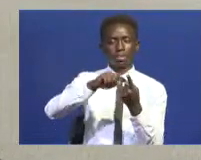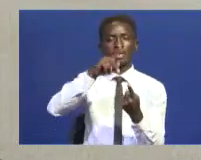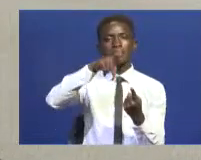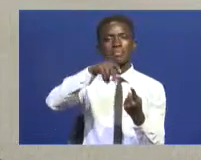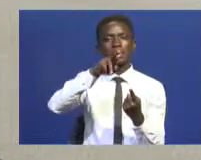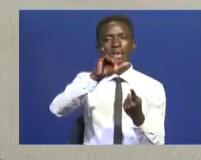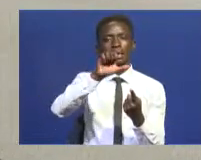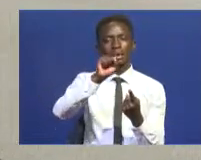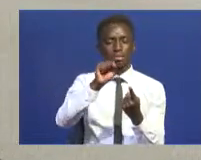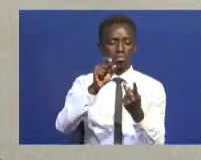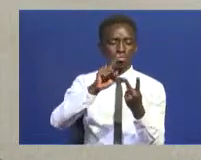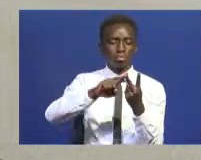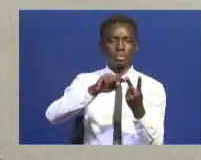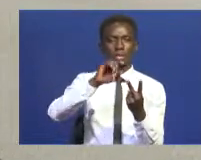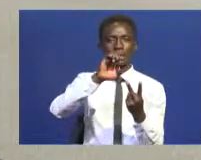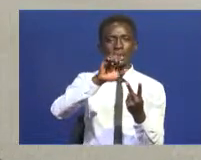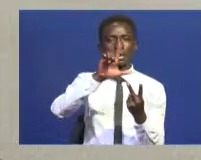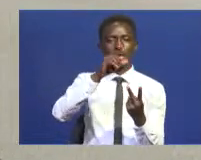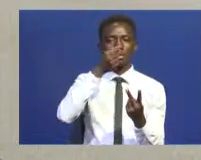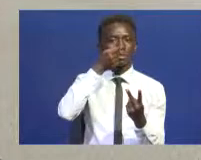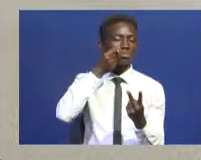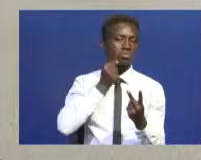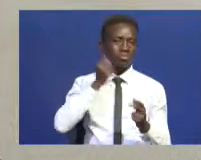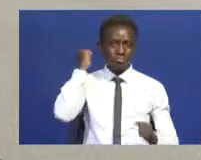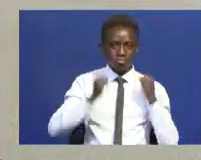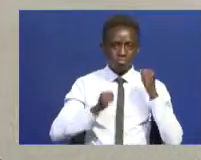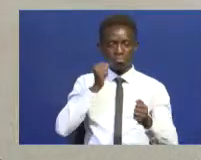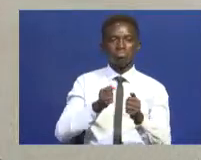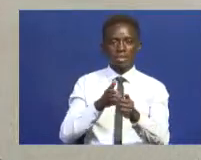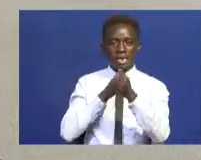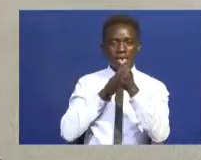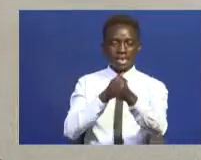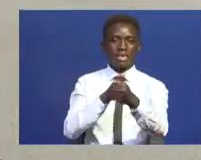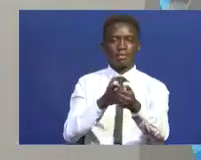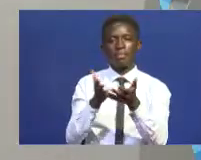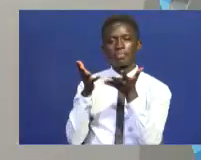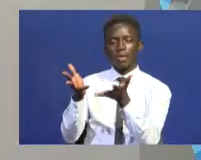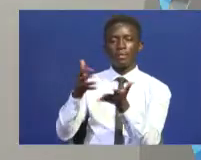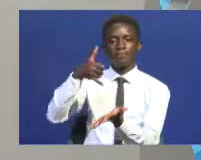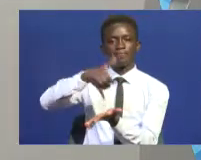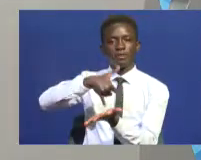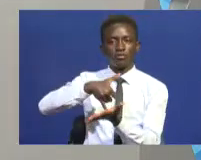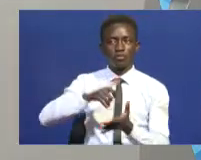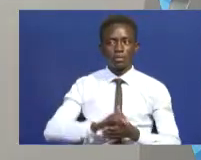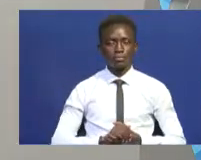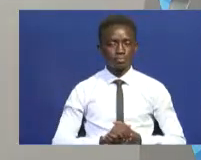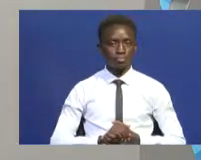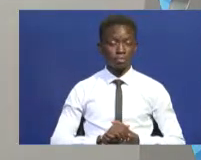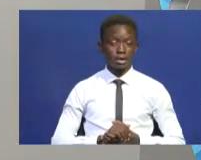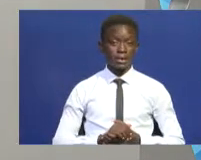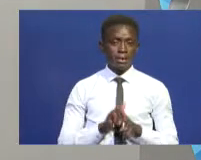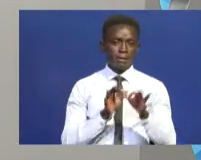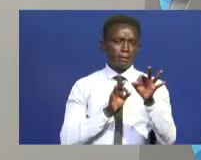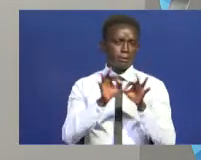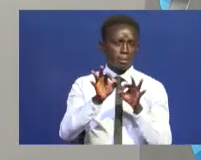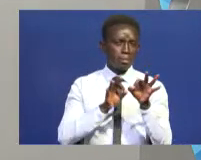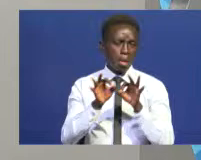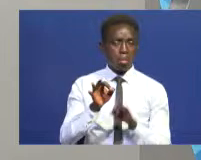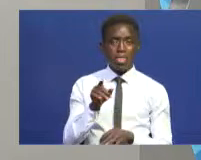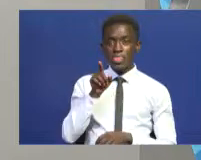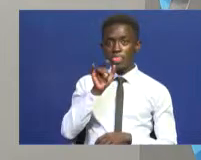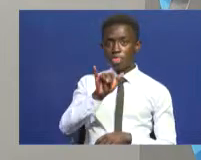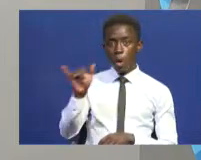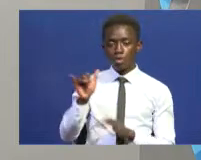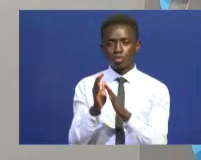Eliud Kipchoge wakiongoza kikosi hicho. Naam, shukrani sana kaka. Na mtazamaji, hayo ni baadhi ya mambo